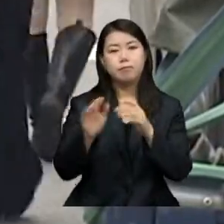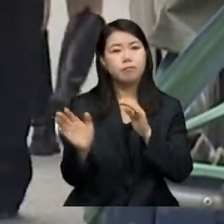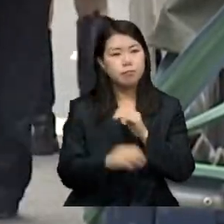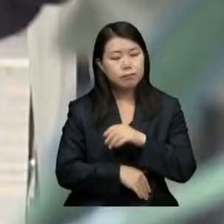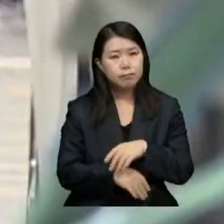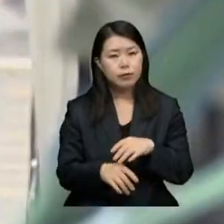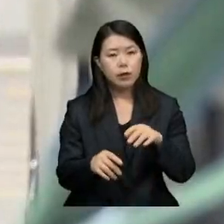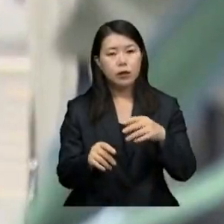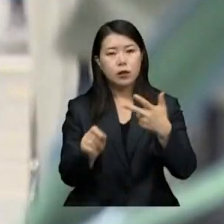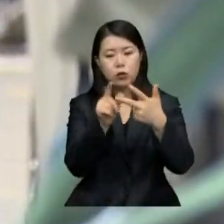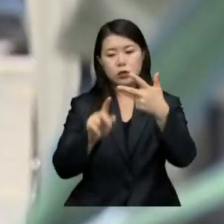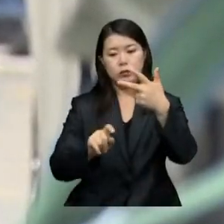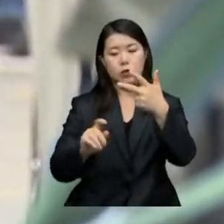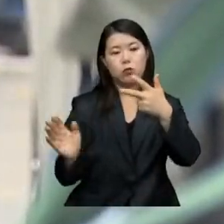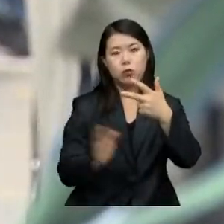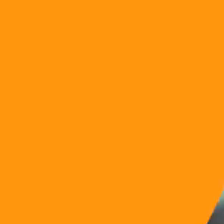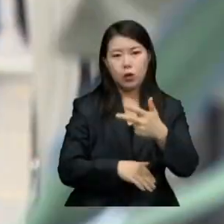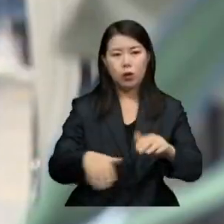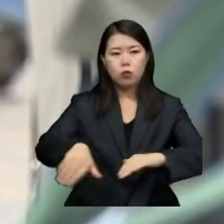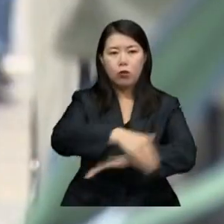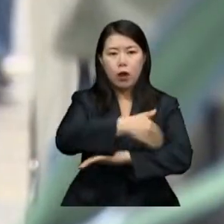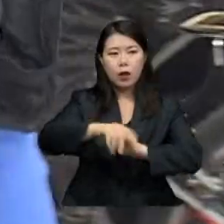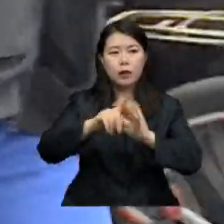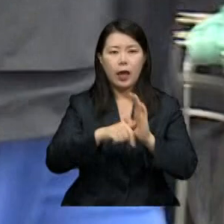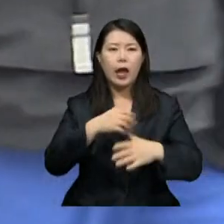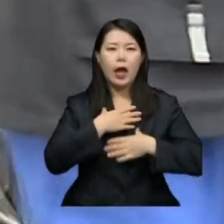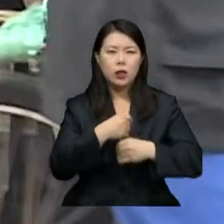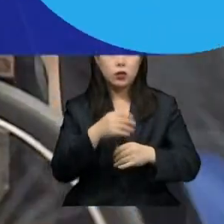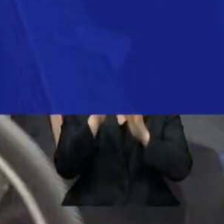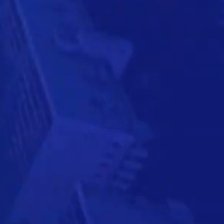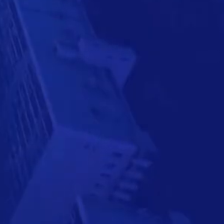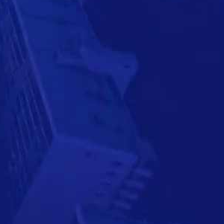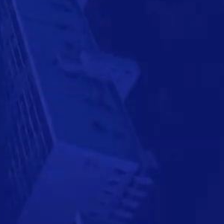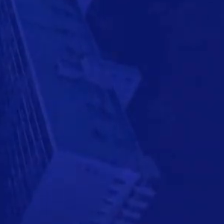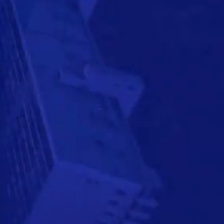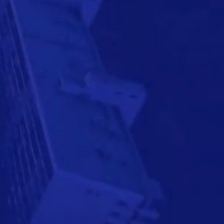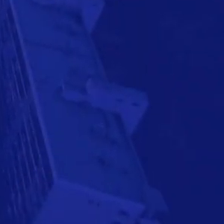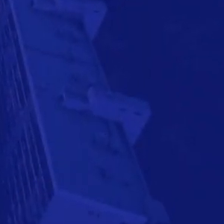평일 출퇴근 시간에 안전 요원을 상시 배치하고 있습니다